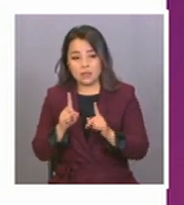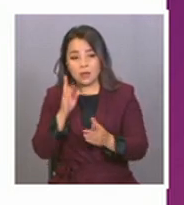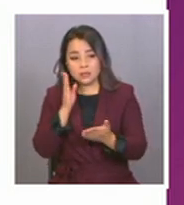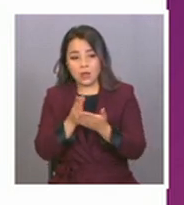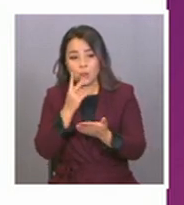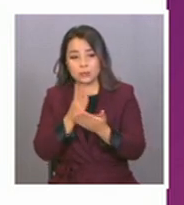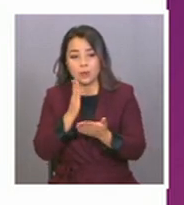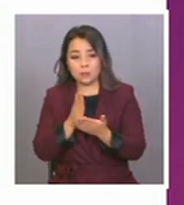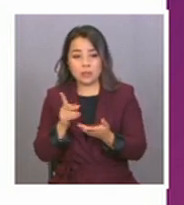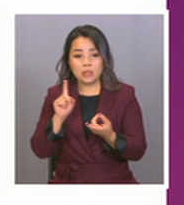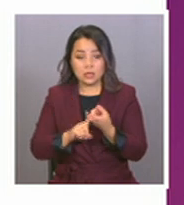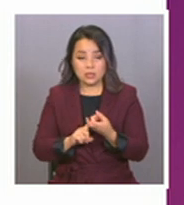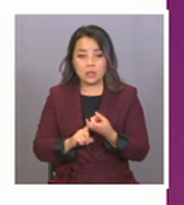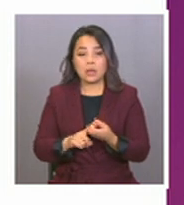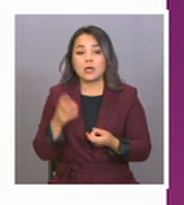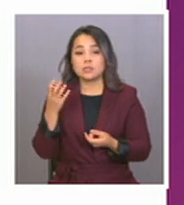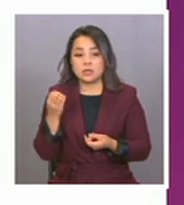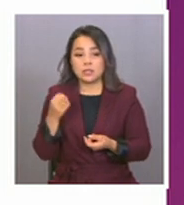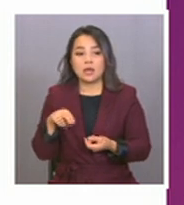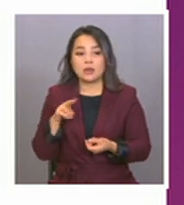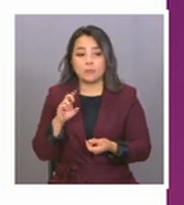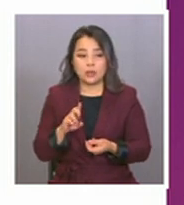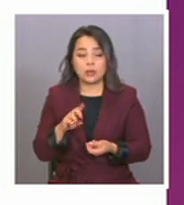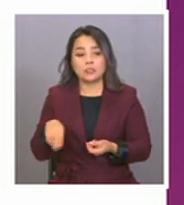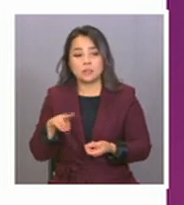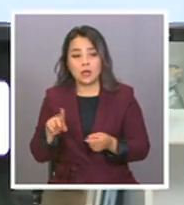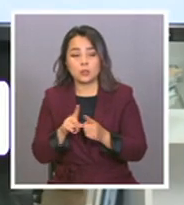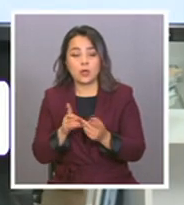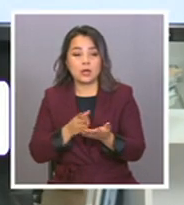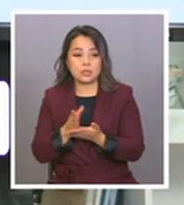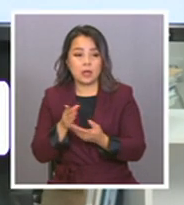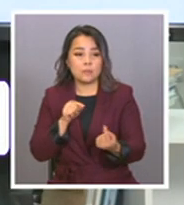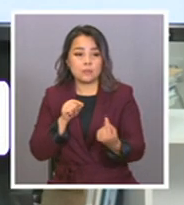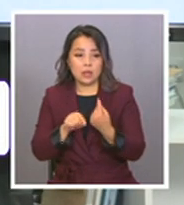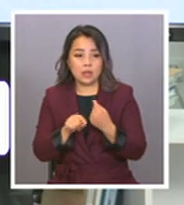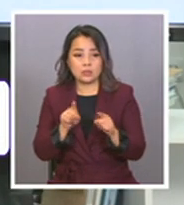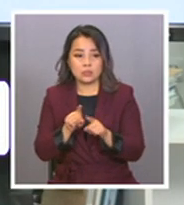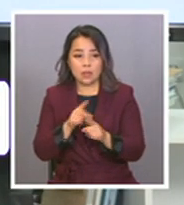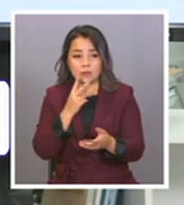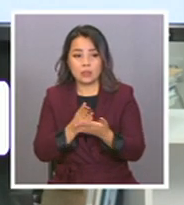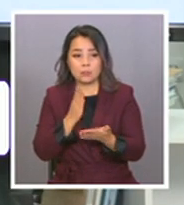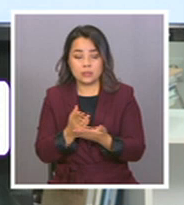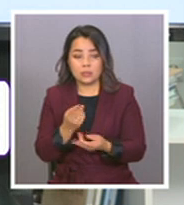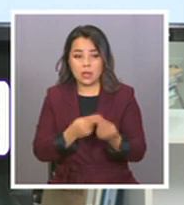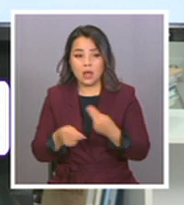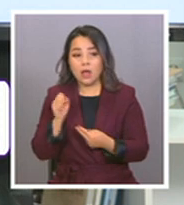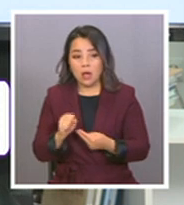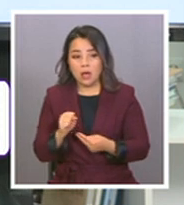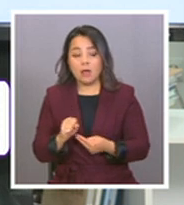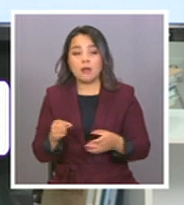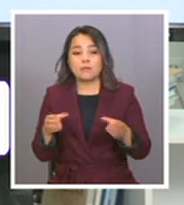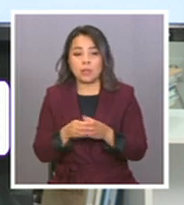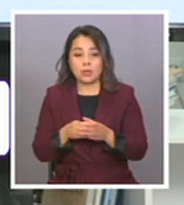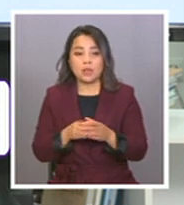орналасса, және Б векторы Д векторіне қарама-қарсы бағытта орналасса, онда А векторы Б